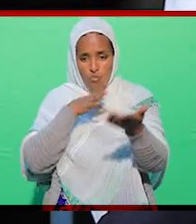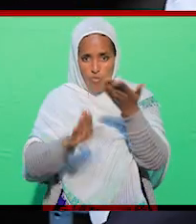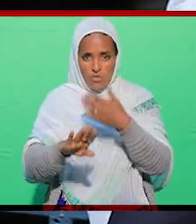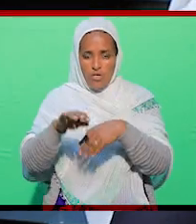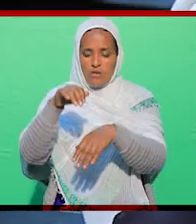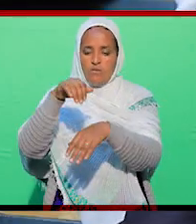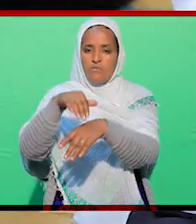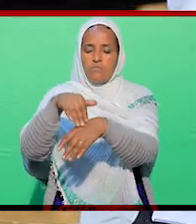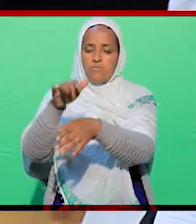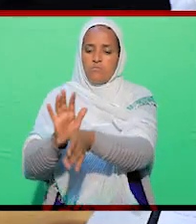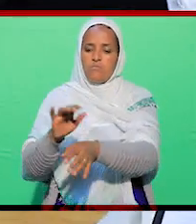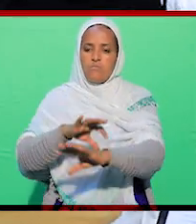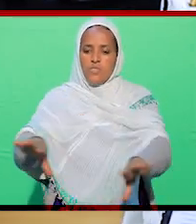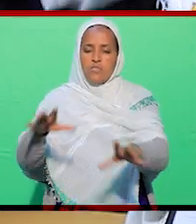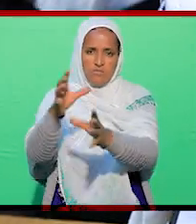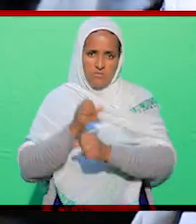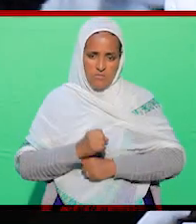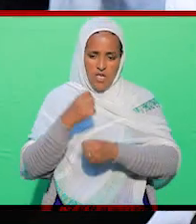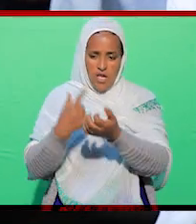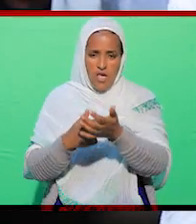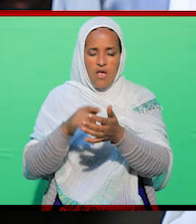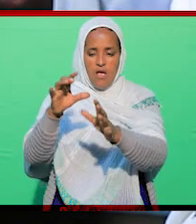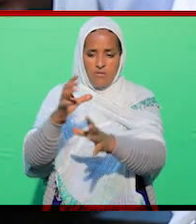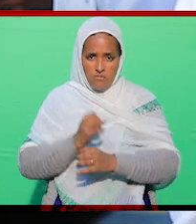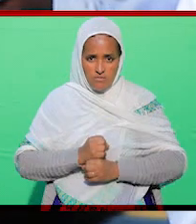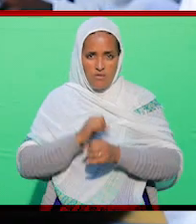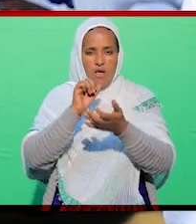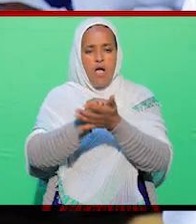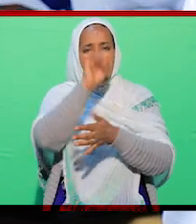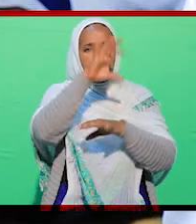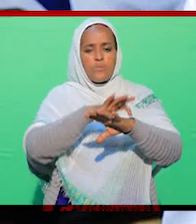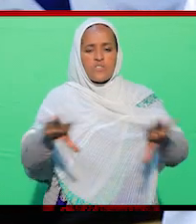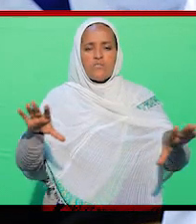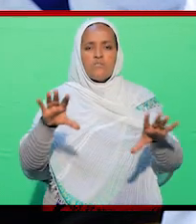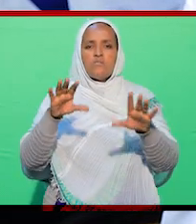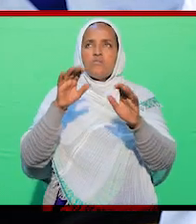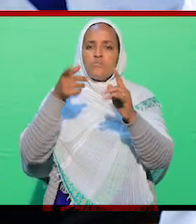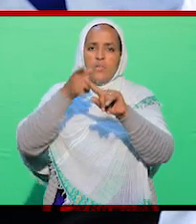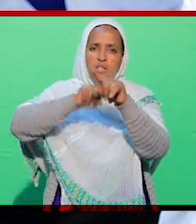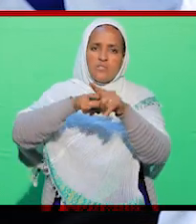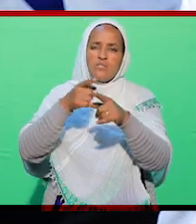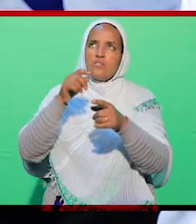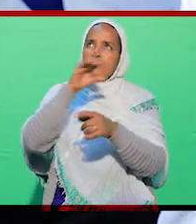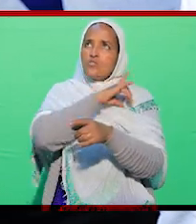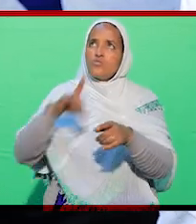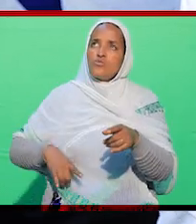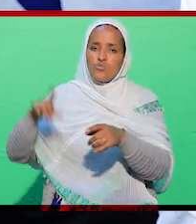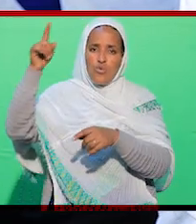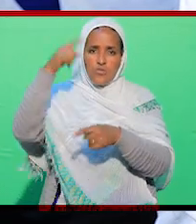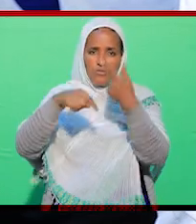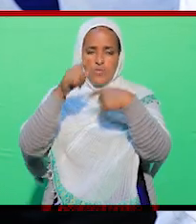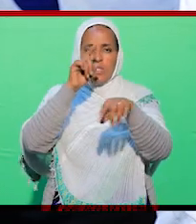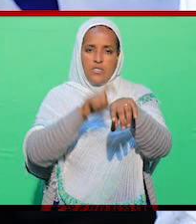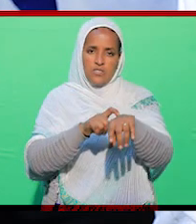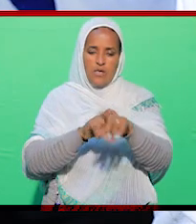ነው። አሁንም ሰው ይሞታል፣ ለምድር ያስረክባል። ይህ የተቀበለችውን አደራ የምትመልሰው ምድር መቼ ነው?